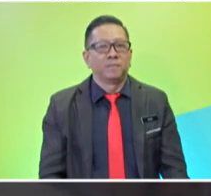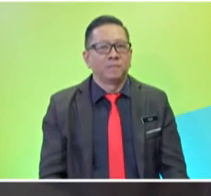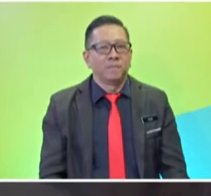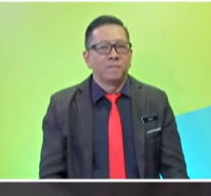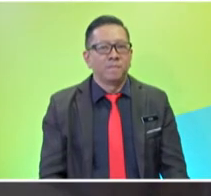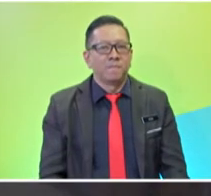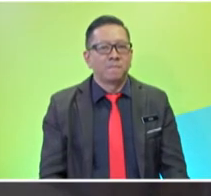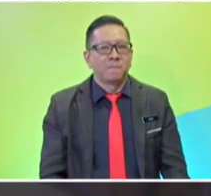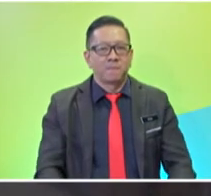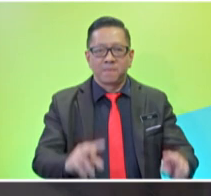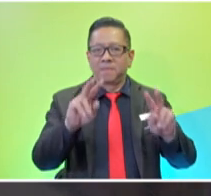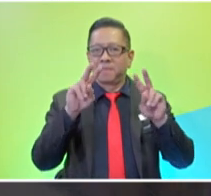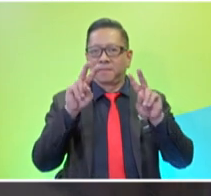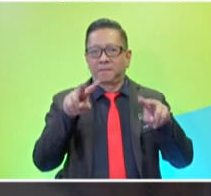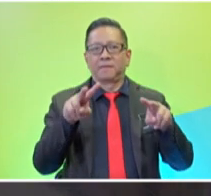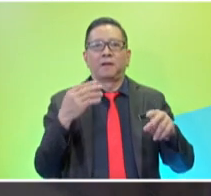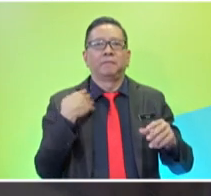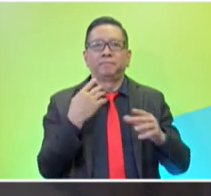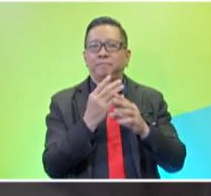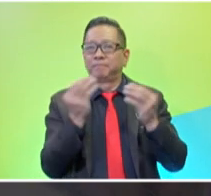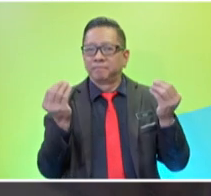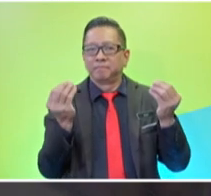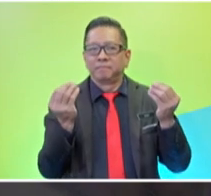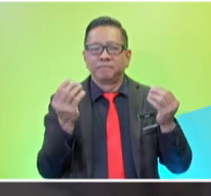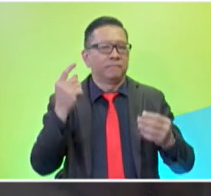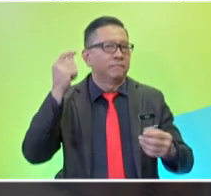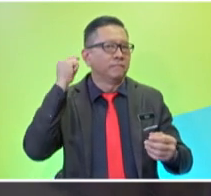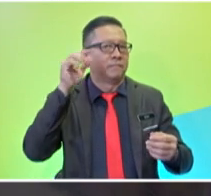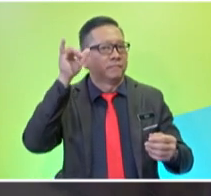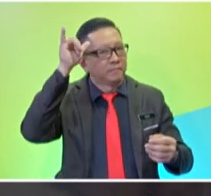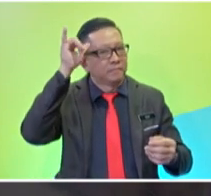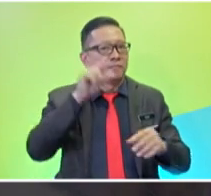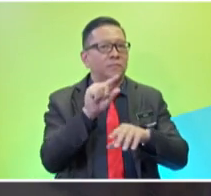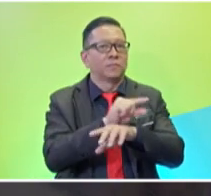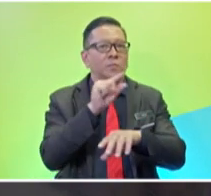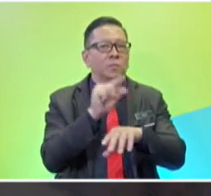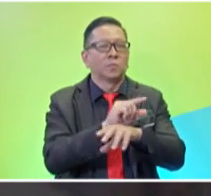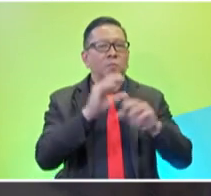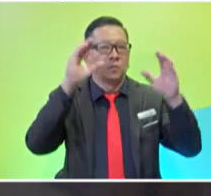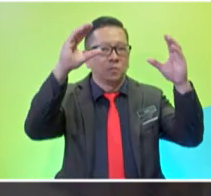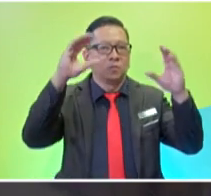Oke nampaknya macam ada ya guys ya Kalau tadi yowie menggunakan